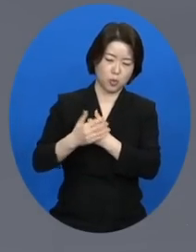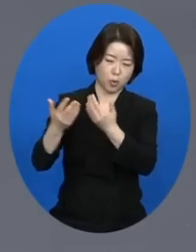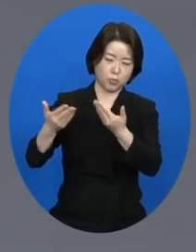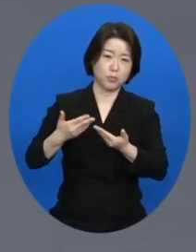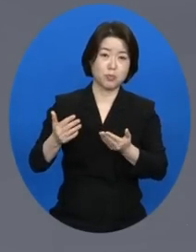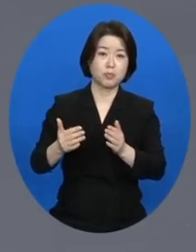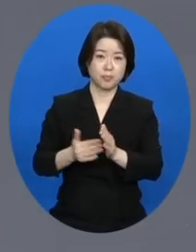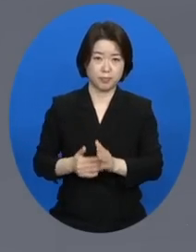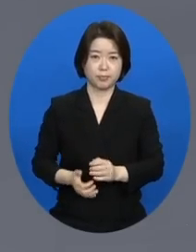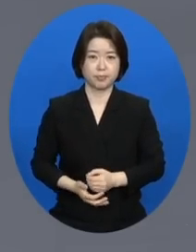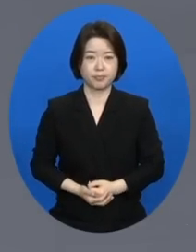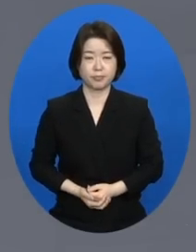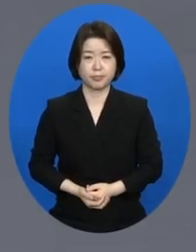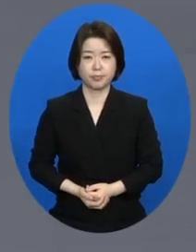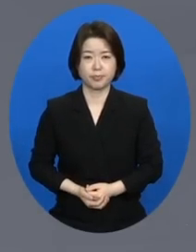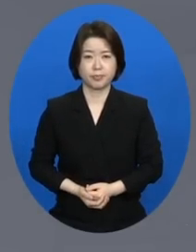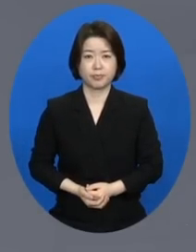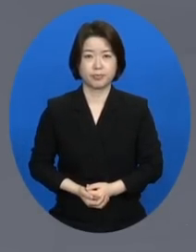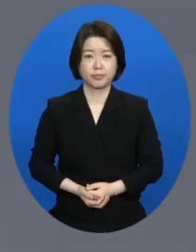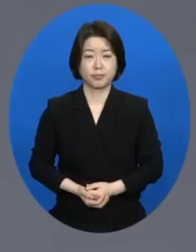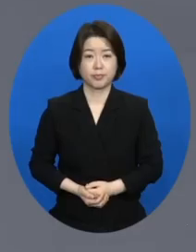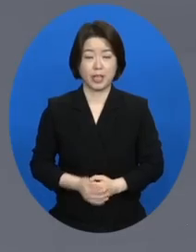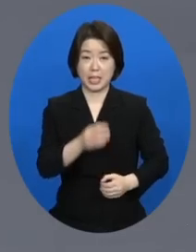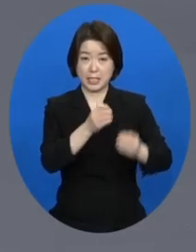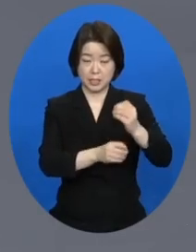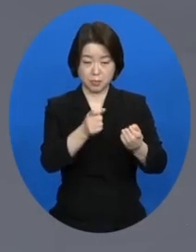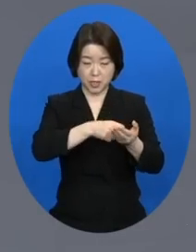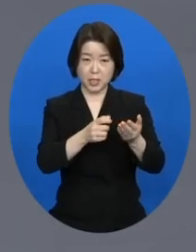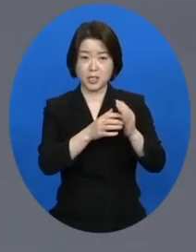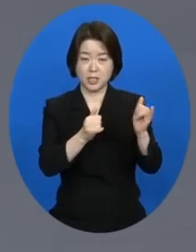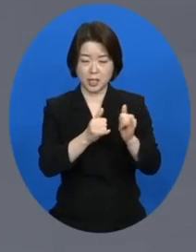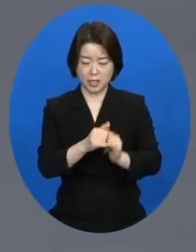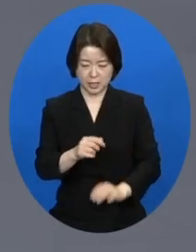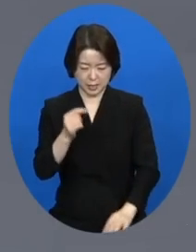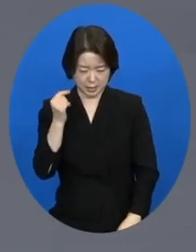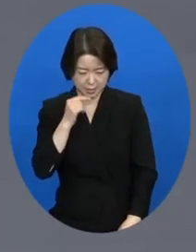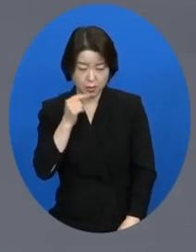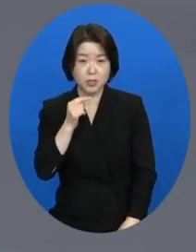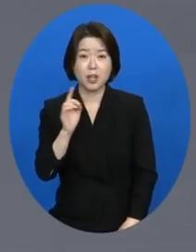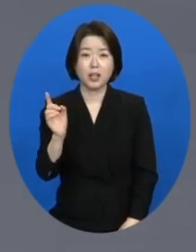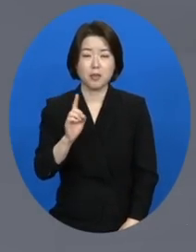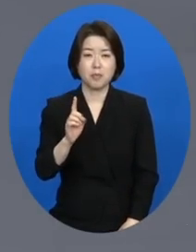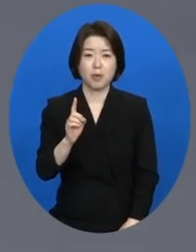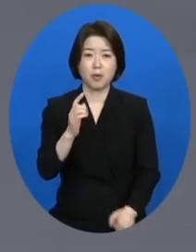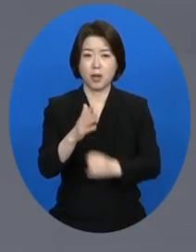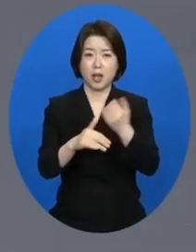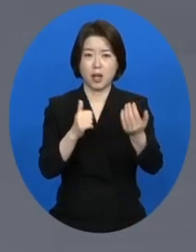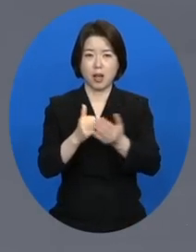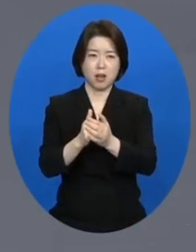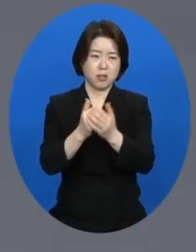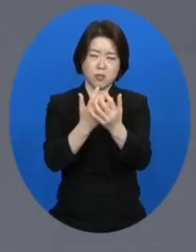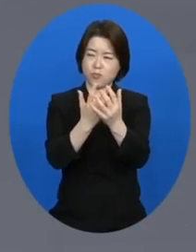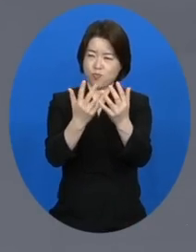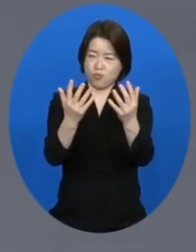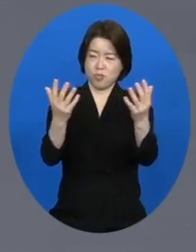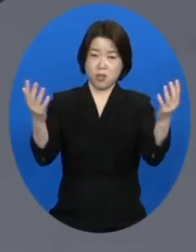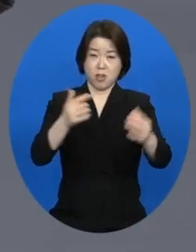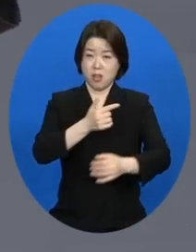도움이십니다. 그러니까 지금 20편 기자는 철저하게 하나님이 아주 원대하시고